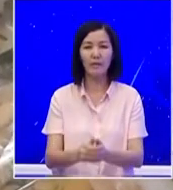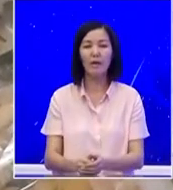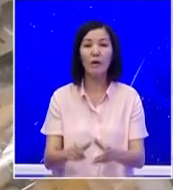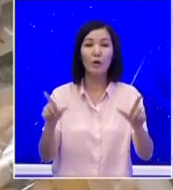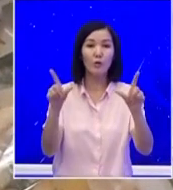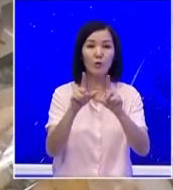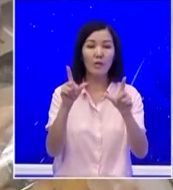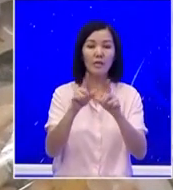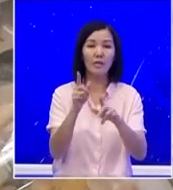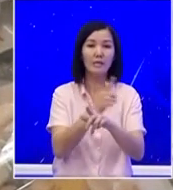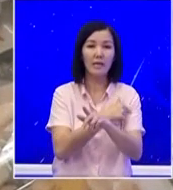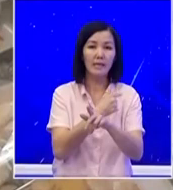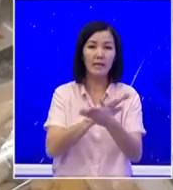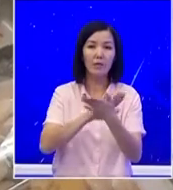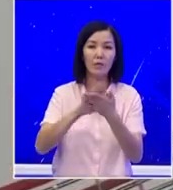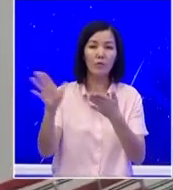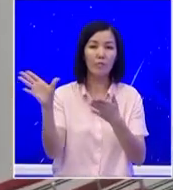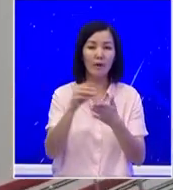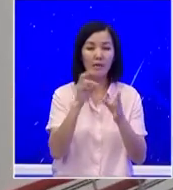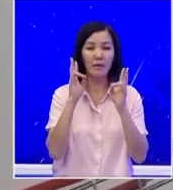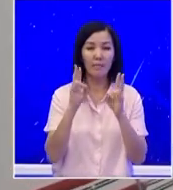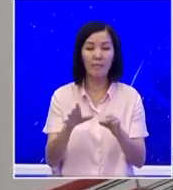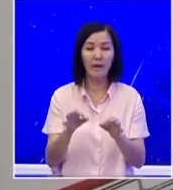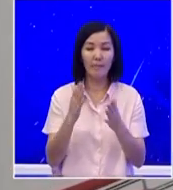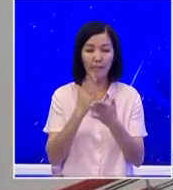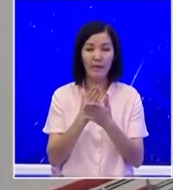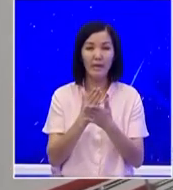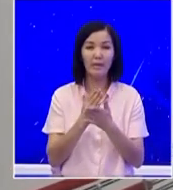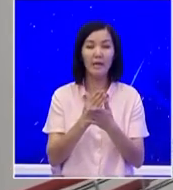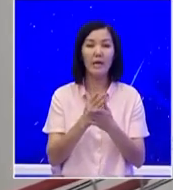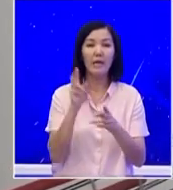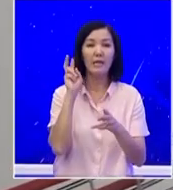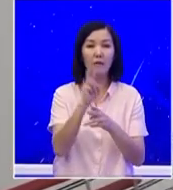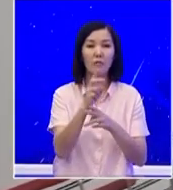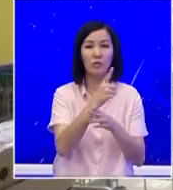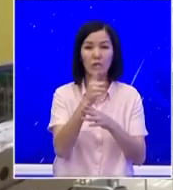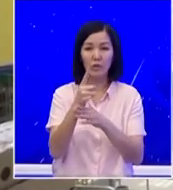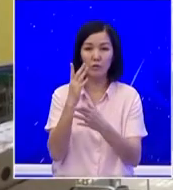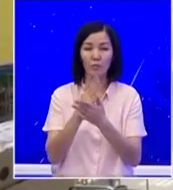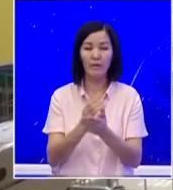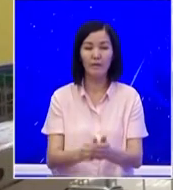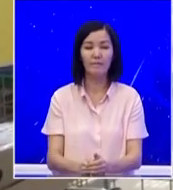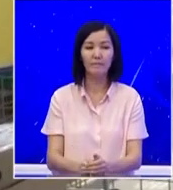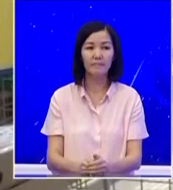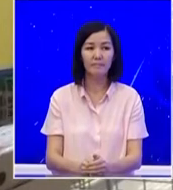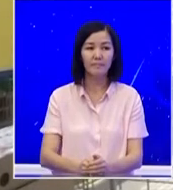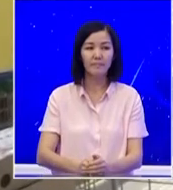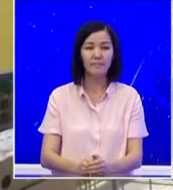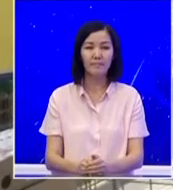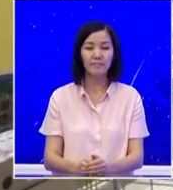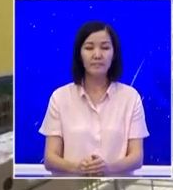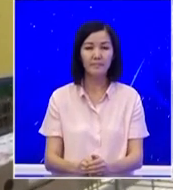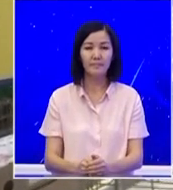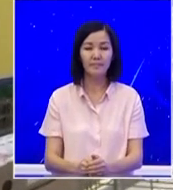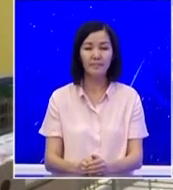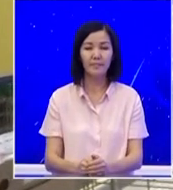Дүкенде санитарлық құрылғылар орнатылған, келушілер санына шектеу де қойылыпты. Еңбекшіқазақ районы с целью профилактики